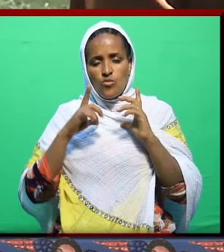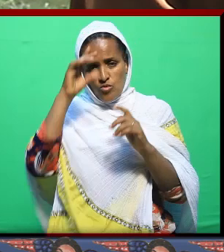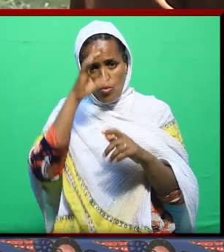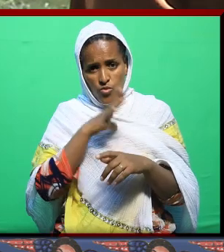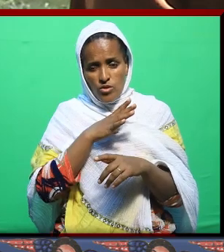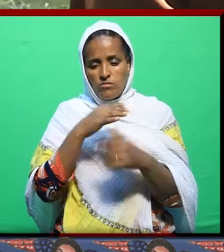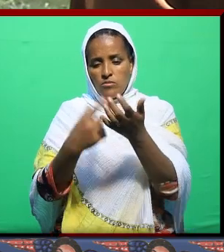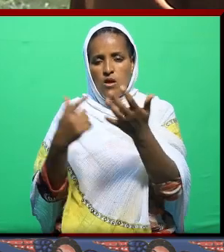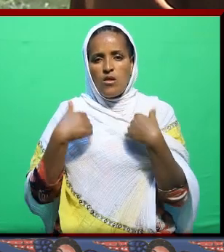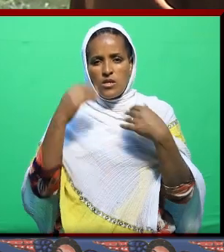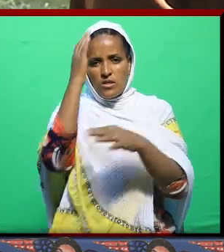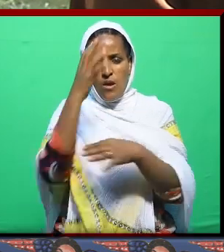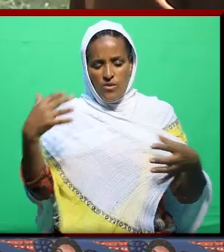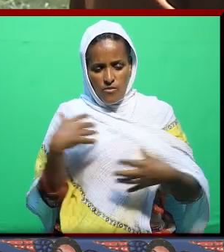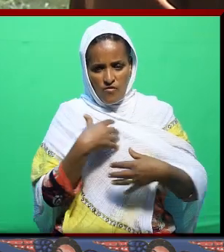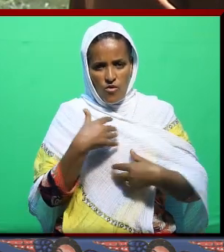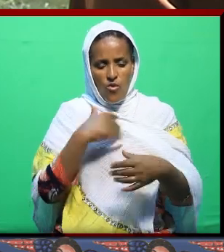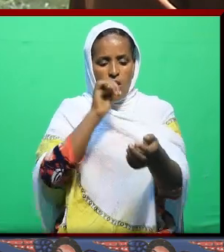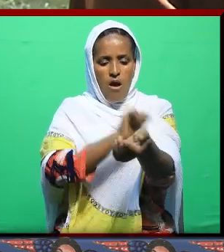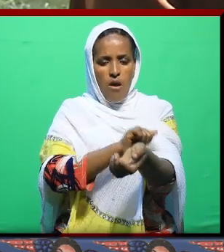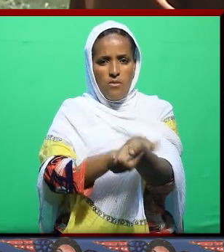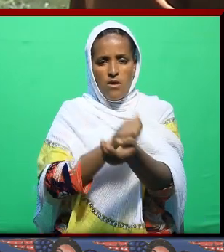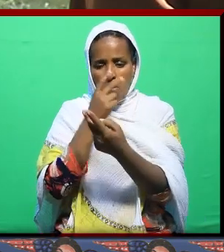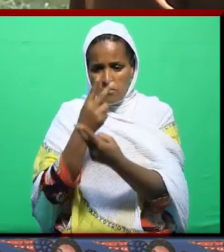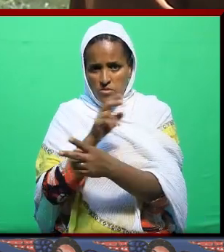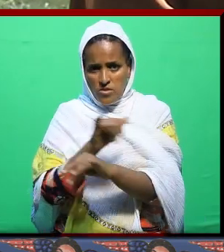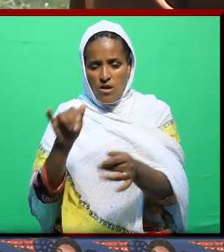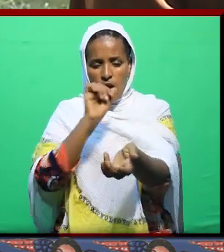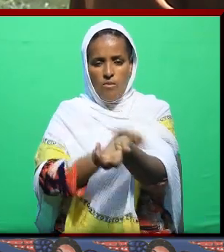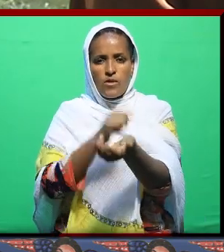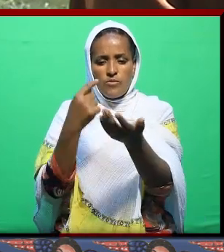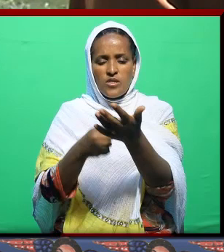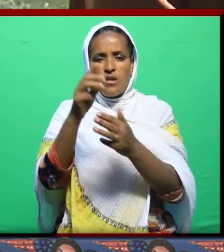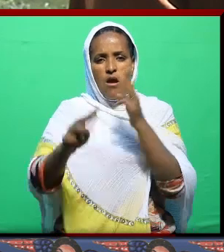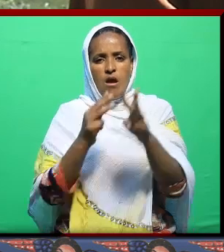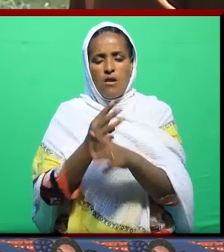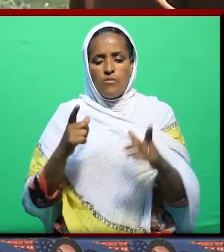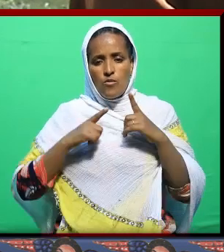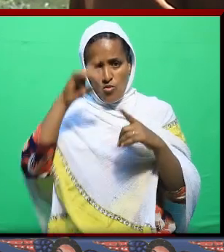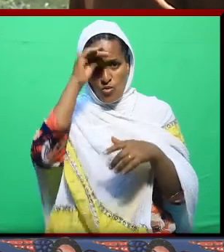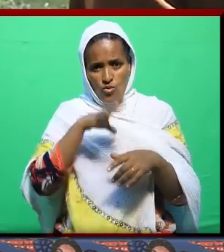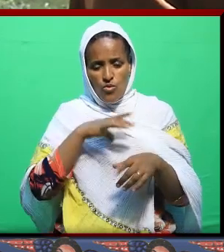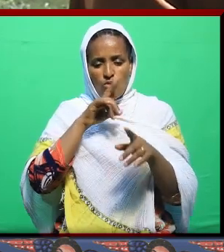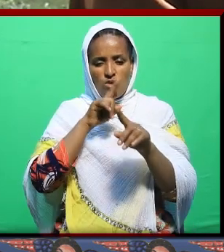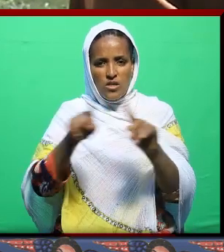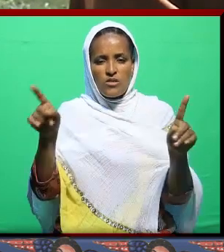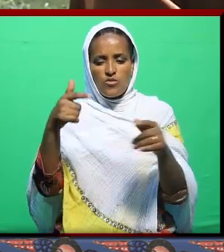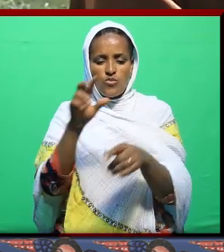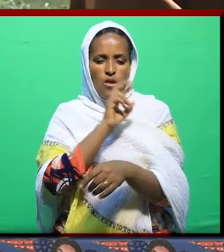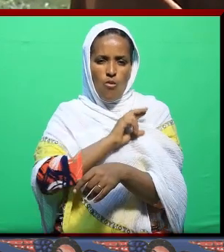ስንመለከት አሉ። እግዚአብሔርን የሚፈሩ እንደና አብርሃም ያሉ ስንመለከት አብርሃም በዚህ ዓለም የሚኖር ሰው ነው ግን